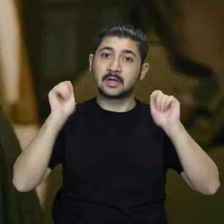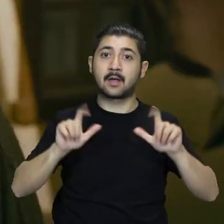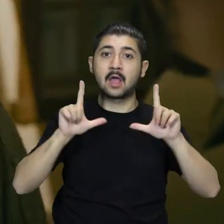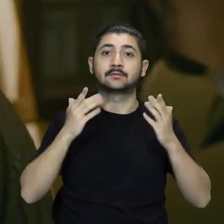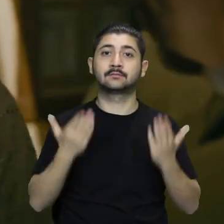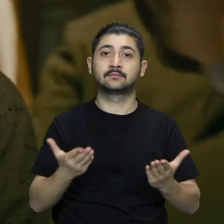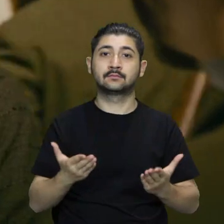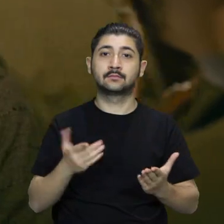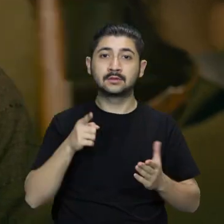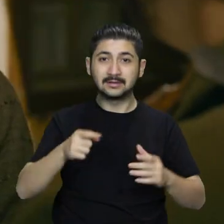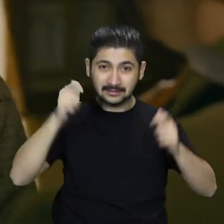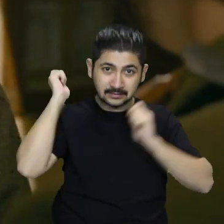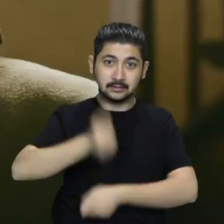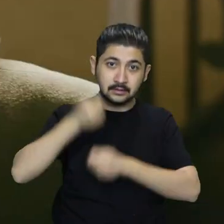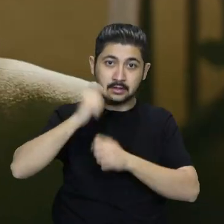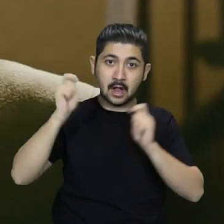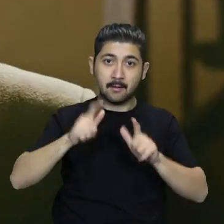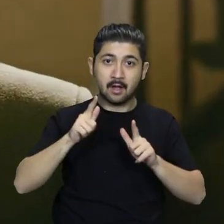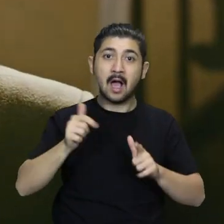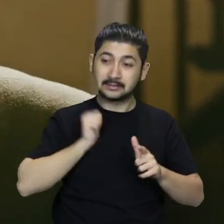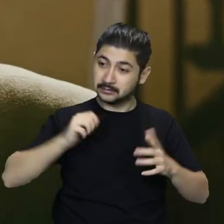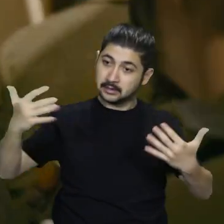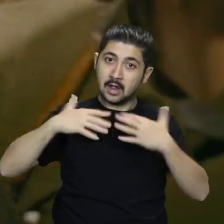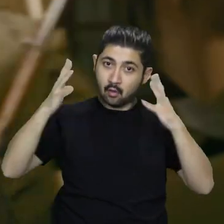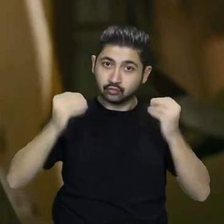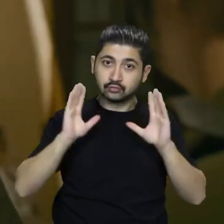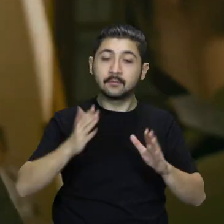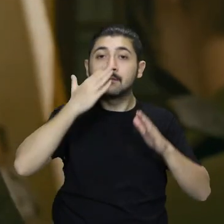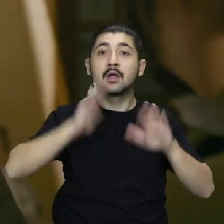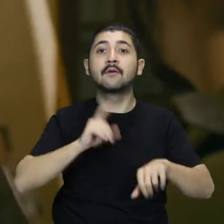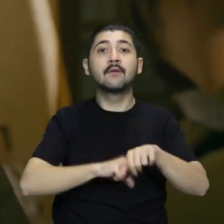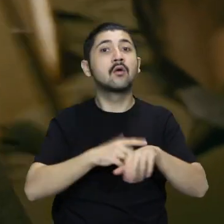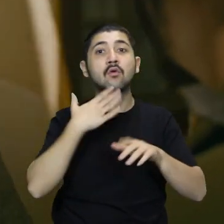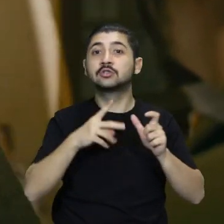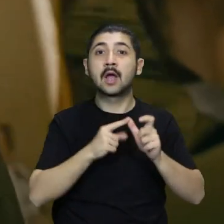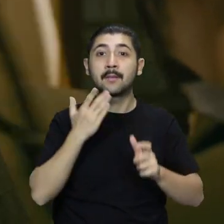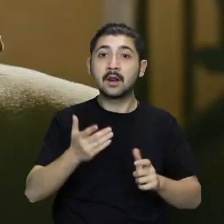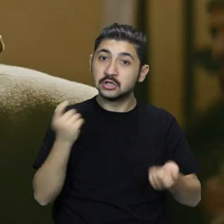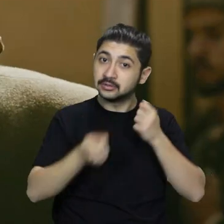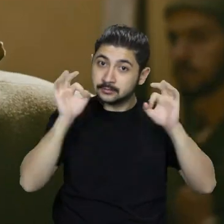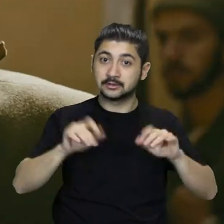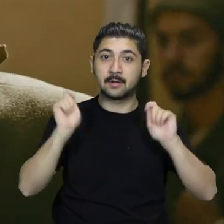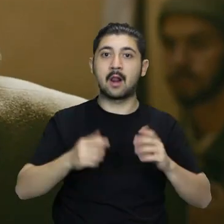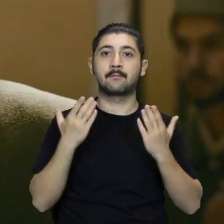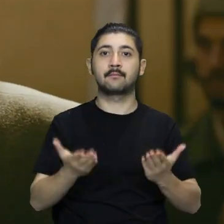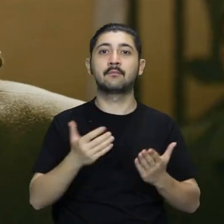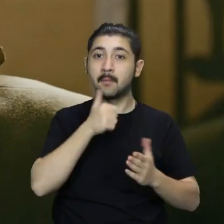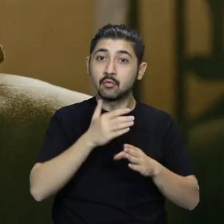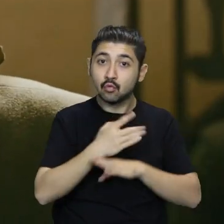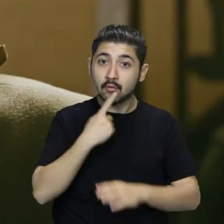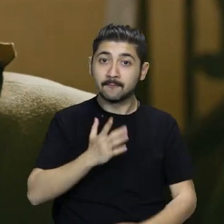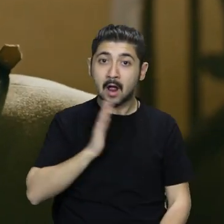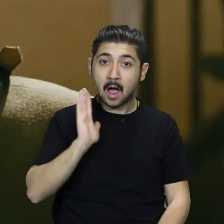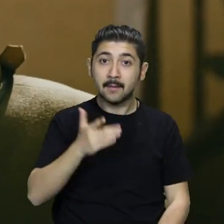başlayalım. Siperler kazılmalı. Hele bir ordumuz gelsin. Bekleyecek zaman yok Şamil. İşe koyulalım. Baba doğru dersin